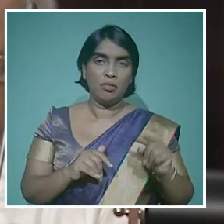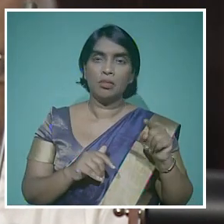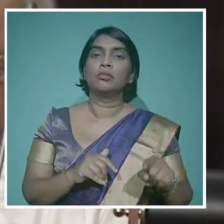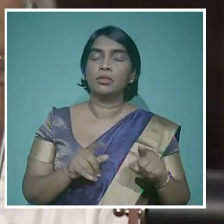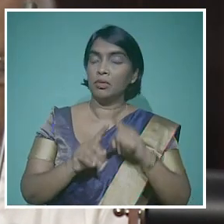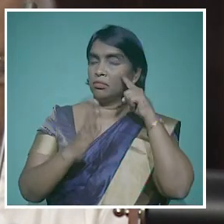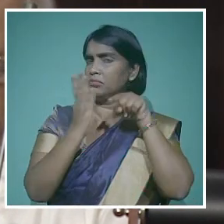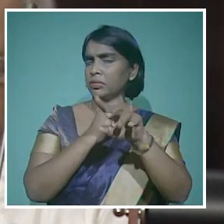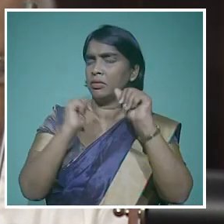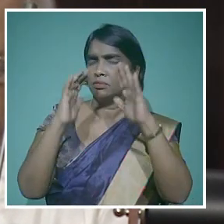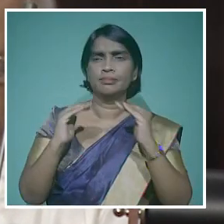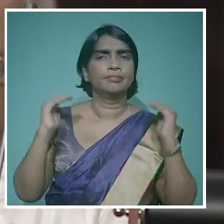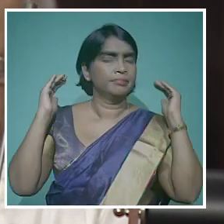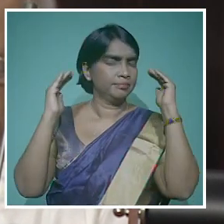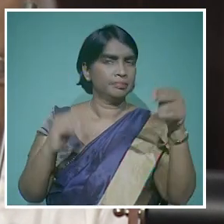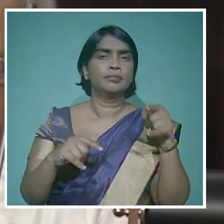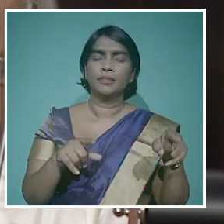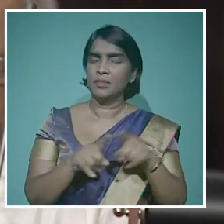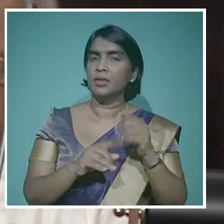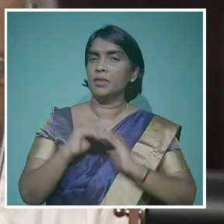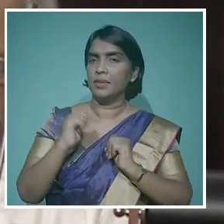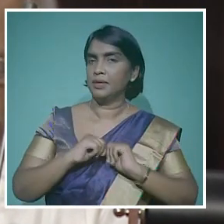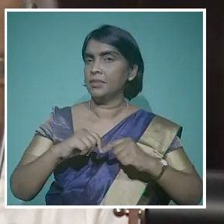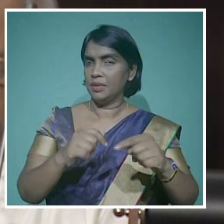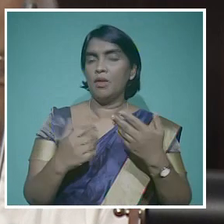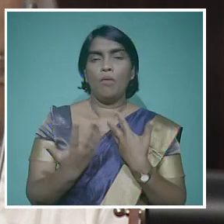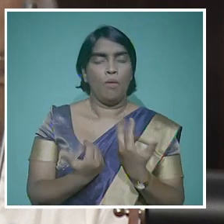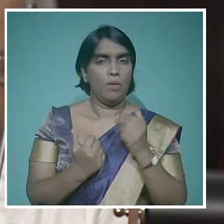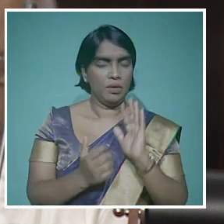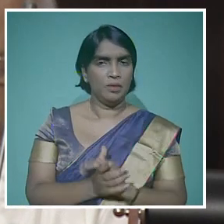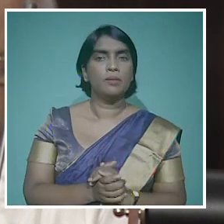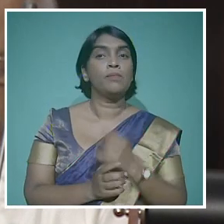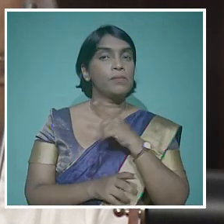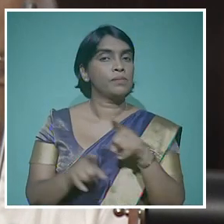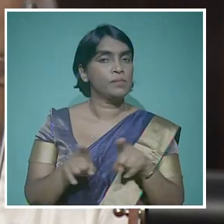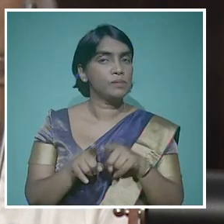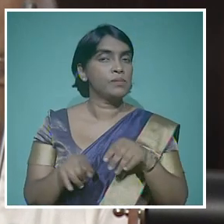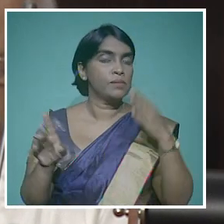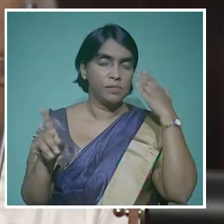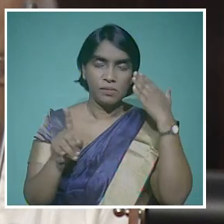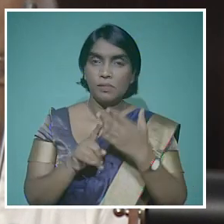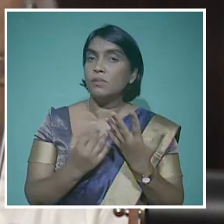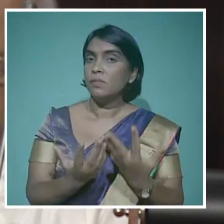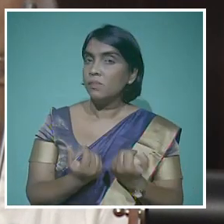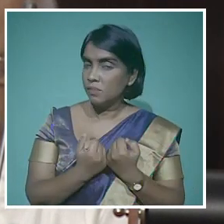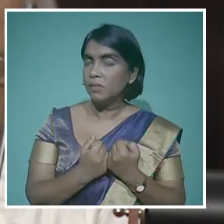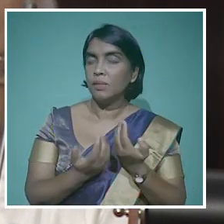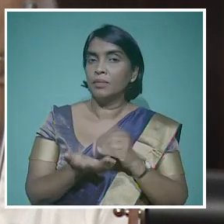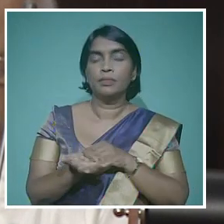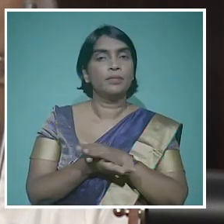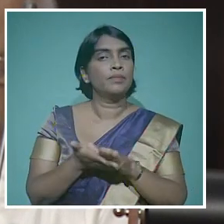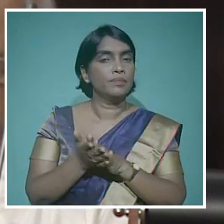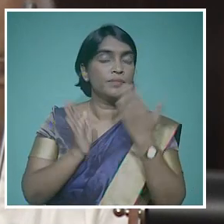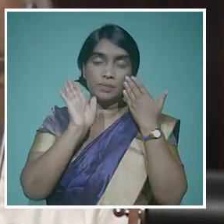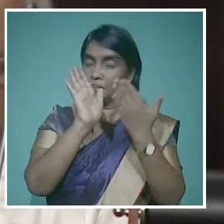සහ විනිවිදභාවය ඉහළ නැංවීමට ක්‍රියාමාර්ග ගැනීමට අවශ්‍ය වෙනවා. එබැවින් මේ සම්බන්ධයෙන් අවශ්‍ය ප්‍රතිසංස්කරණ